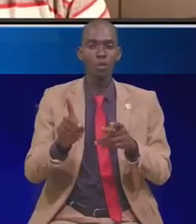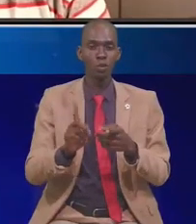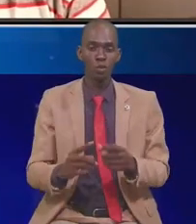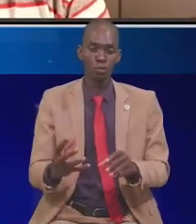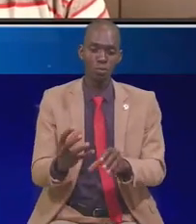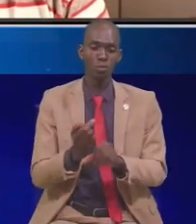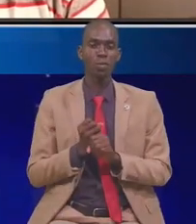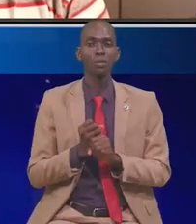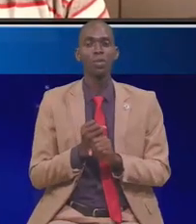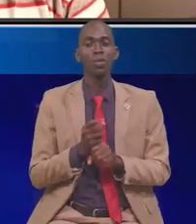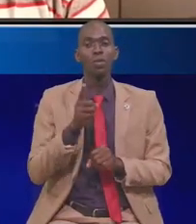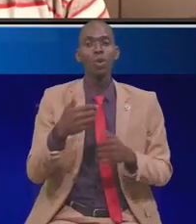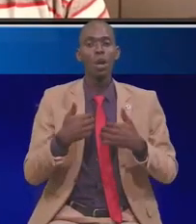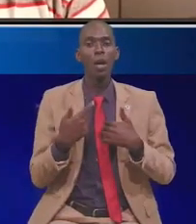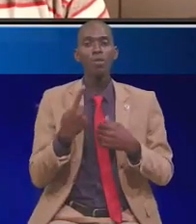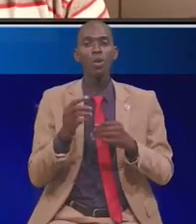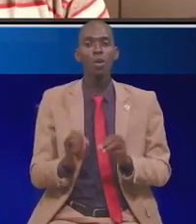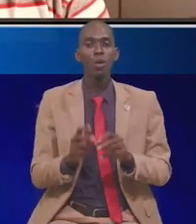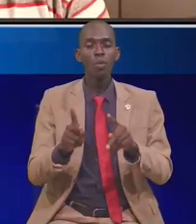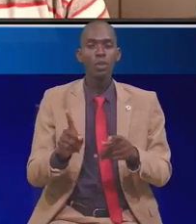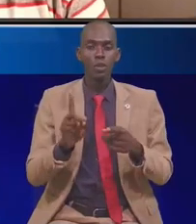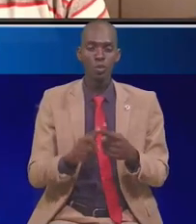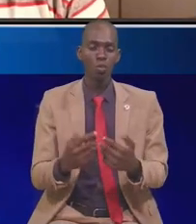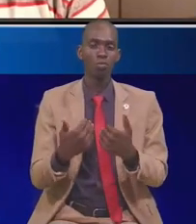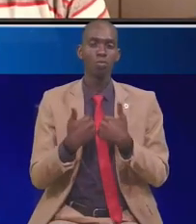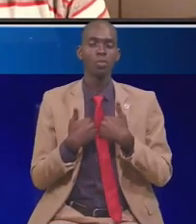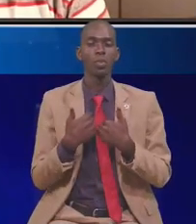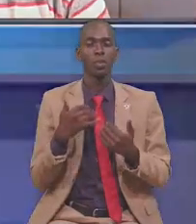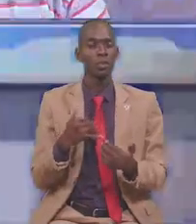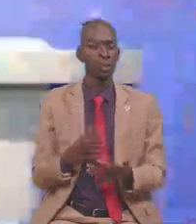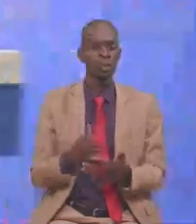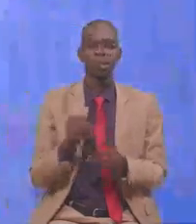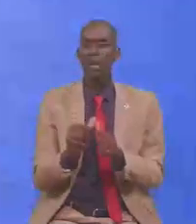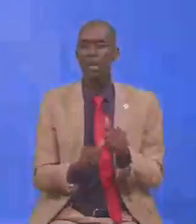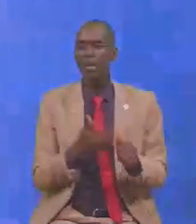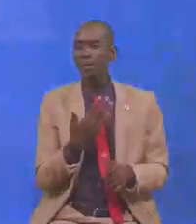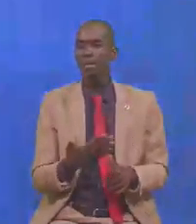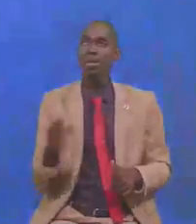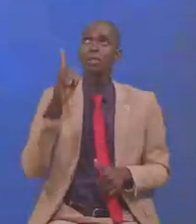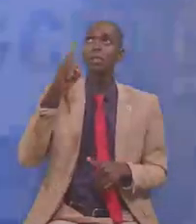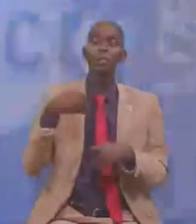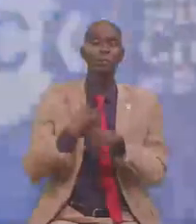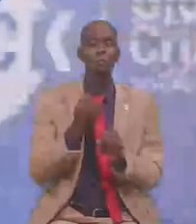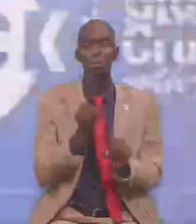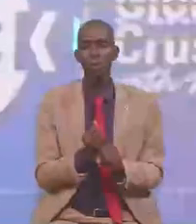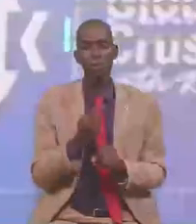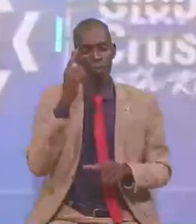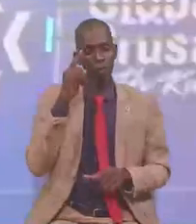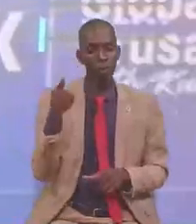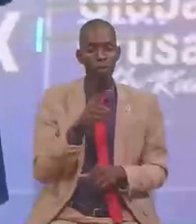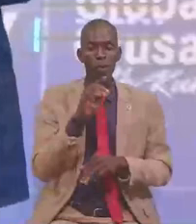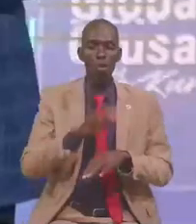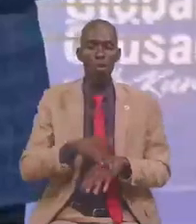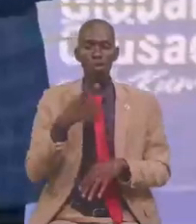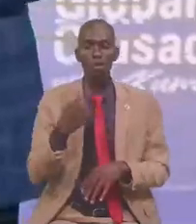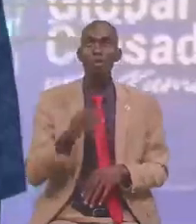réclamer. Vous avez le droit de posséder toutes les choses que Christ a rendues